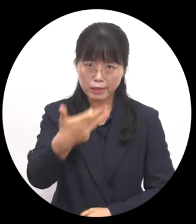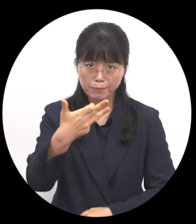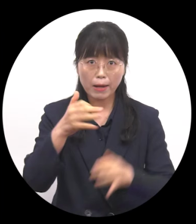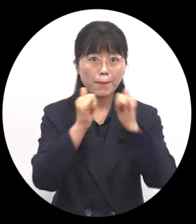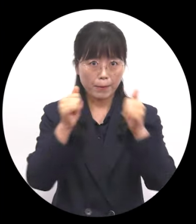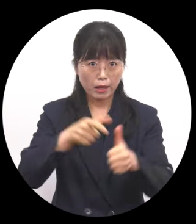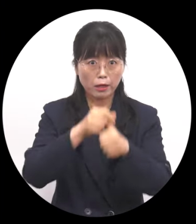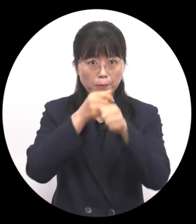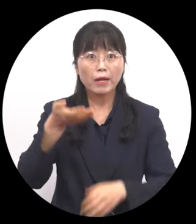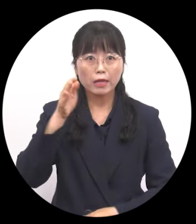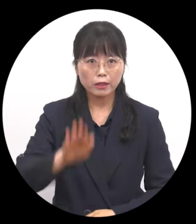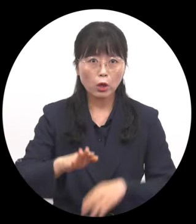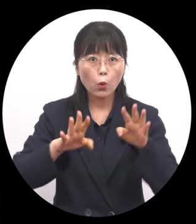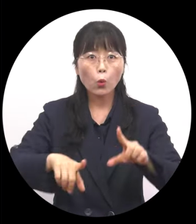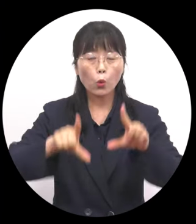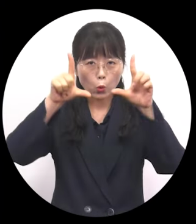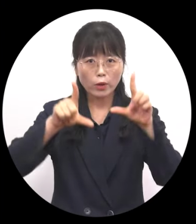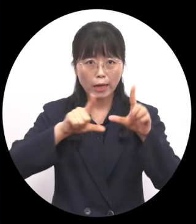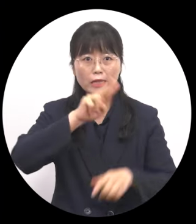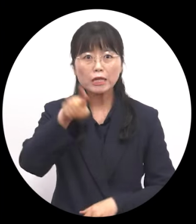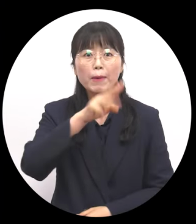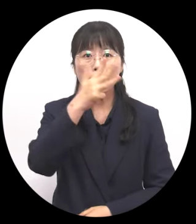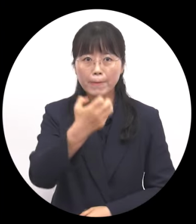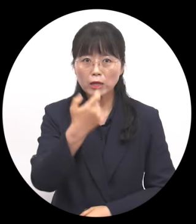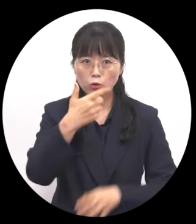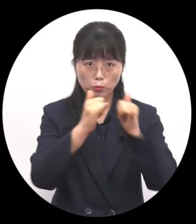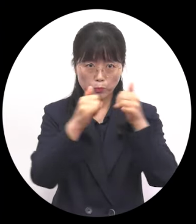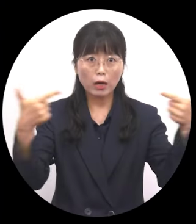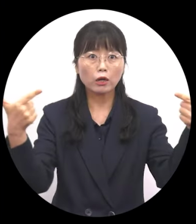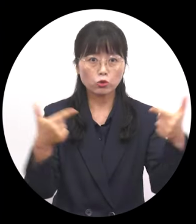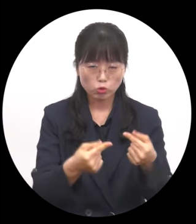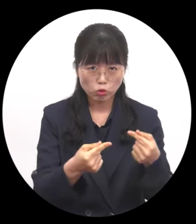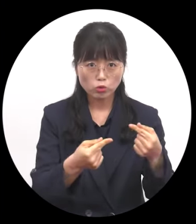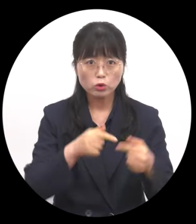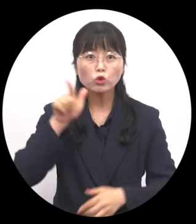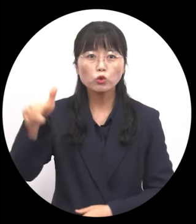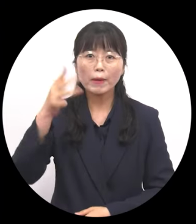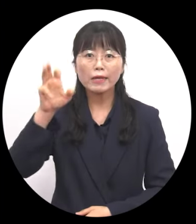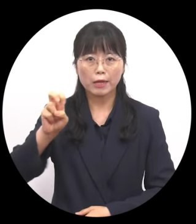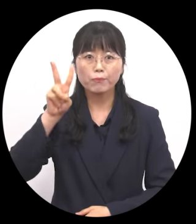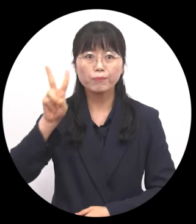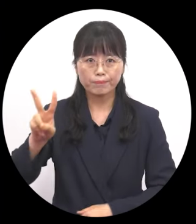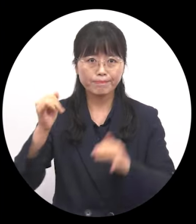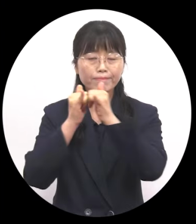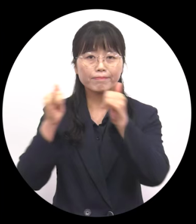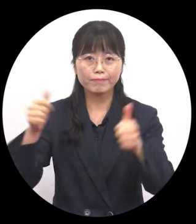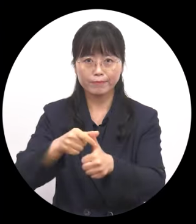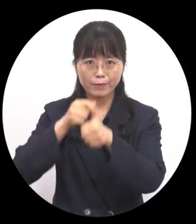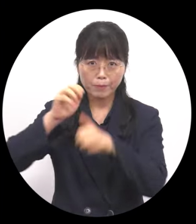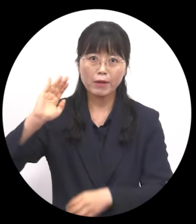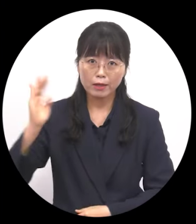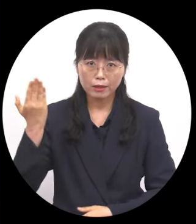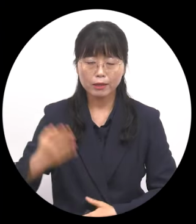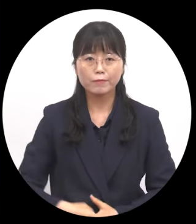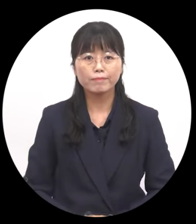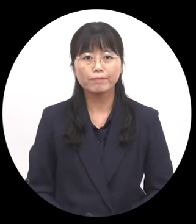918명을 선발했는데 올해는 286명이 감소된 632명을